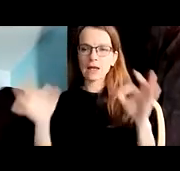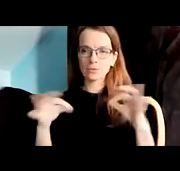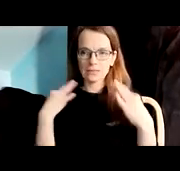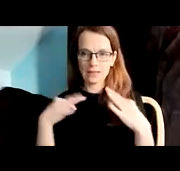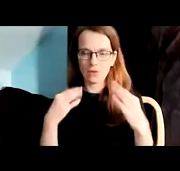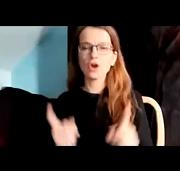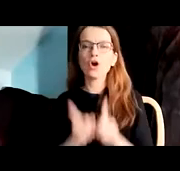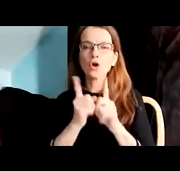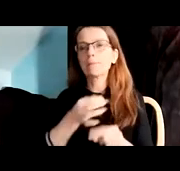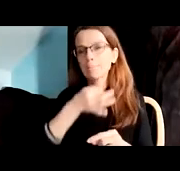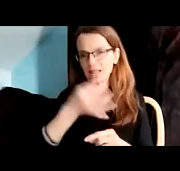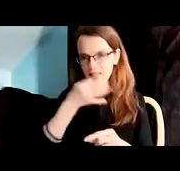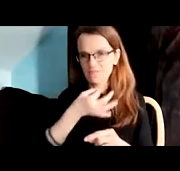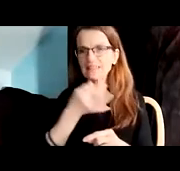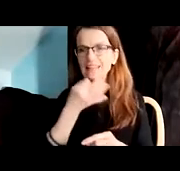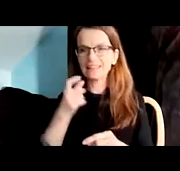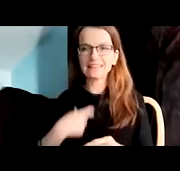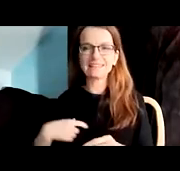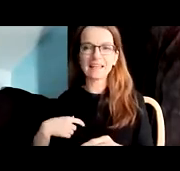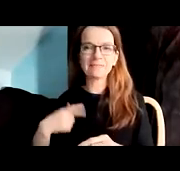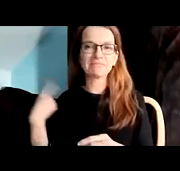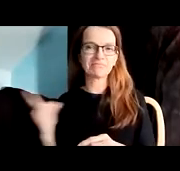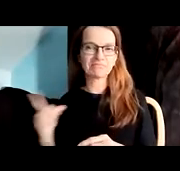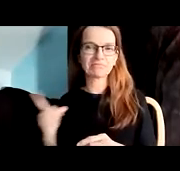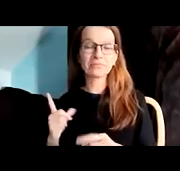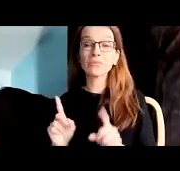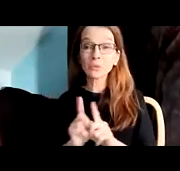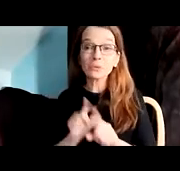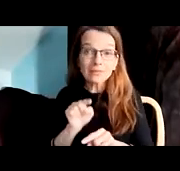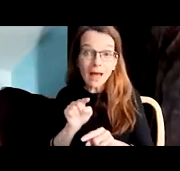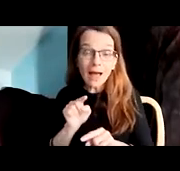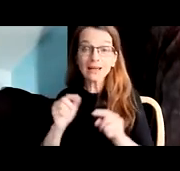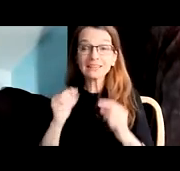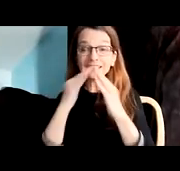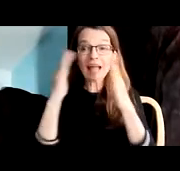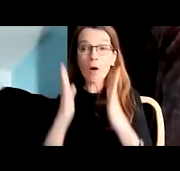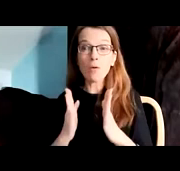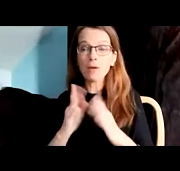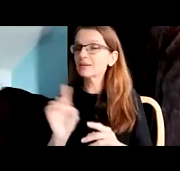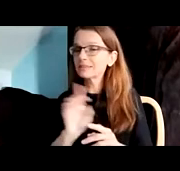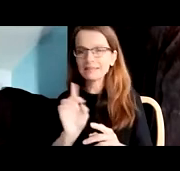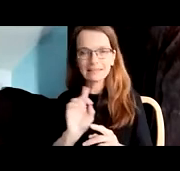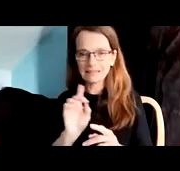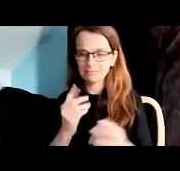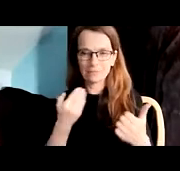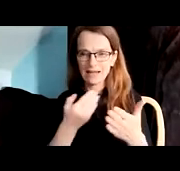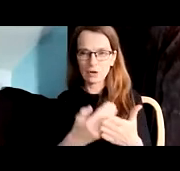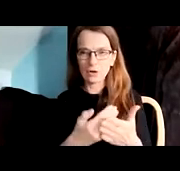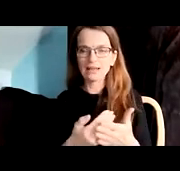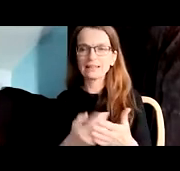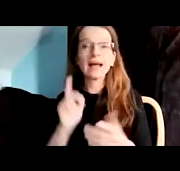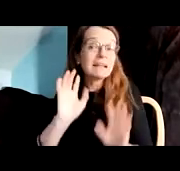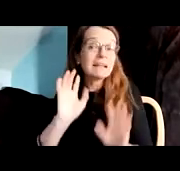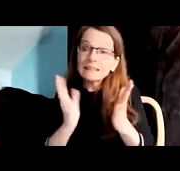kot predavateljce in tudi ta stavba ni prilagojena oziroma dostopna